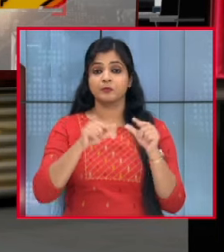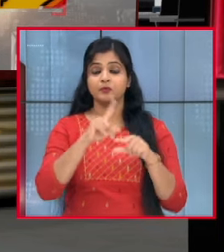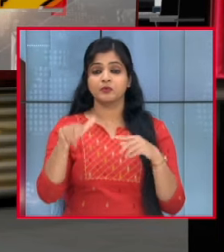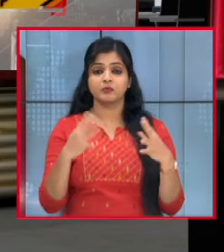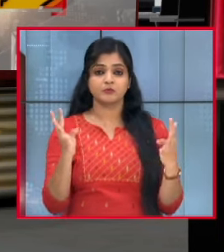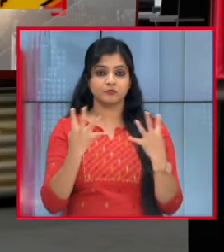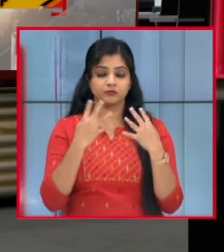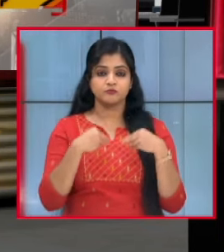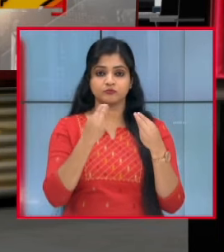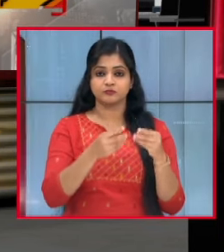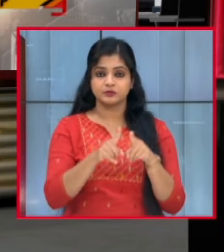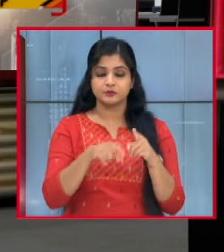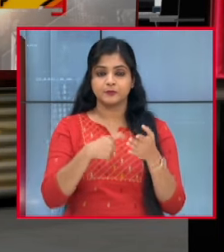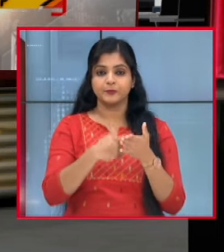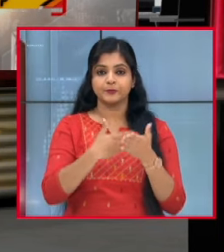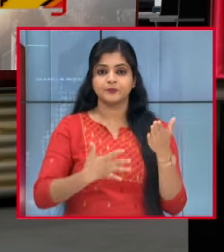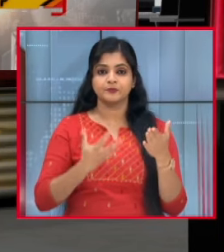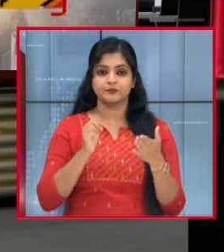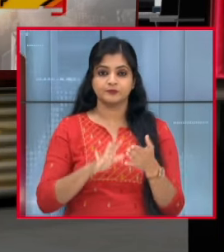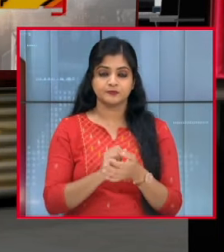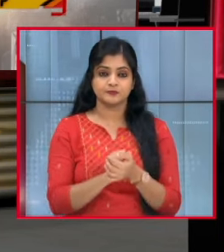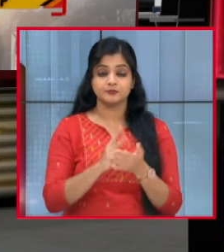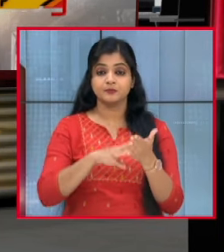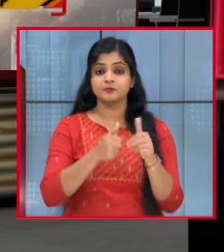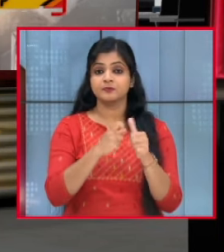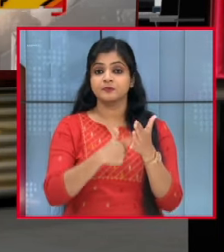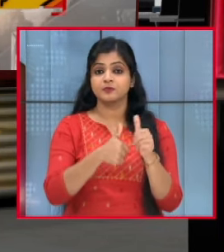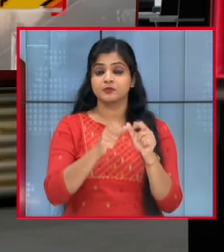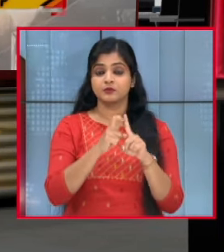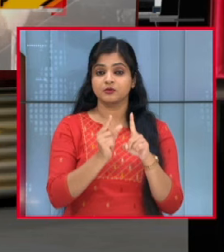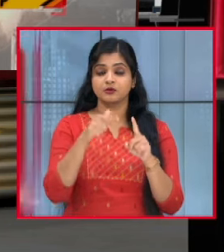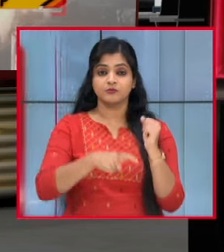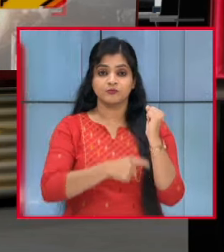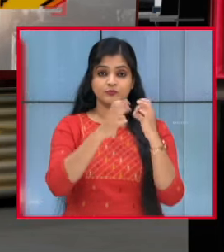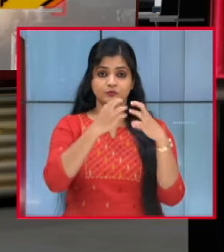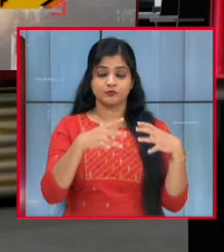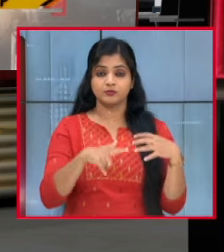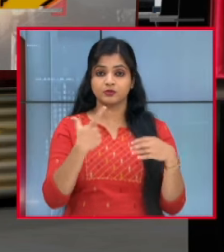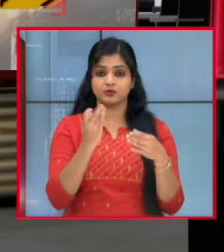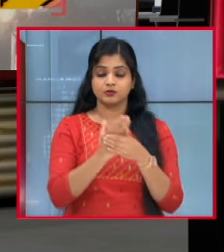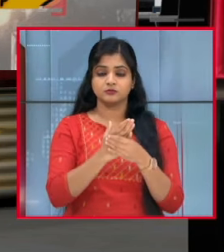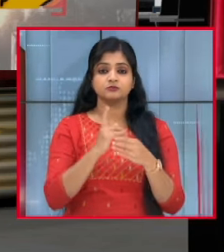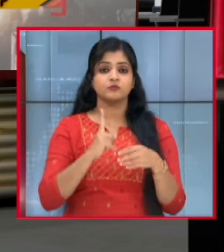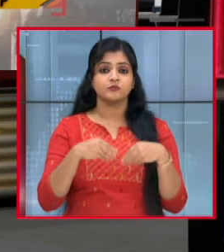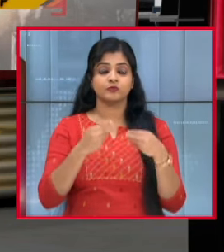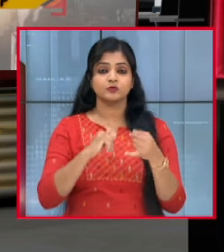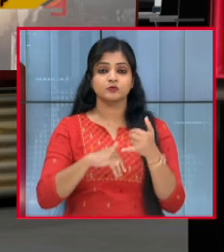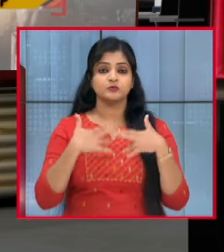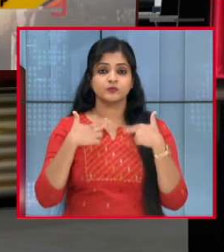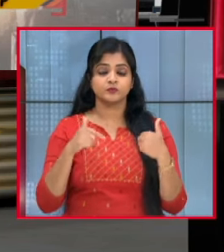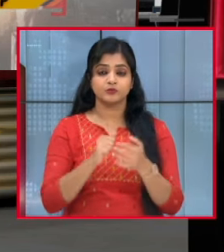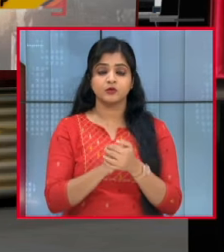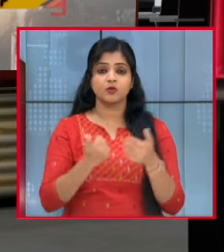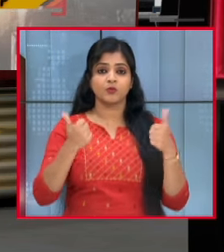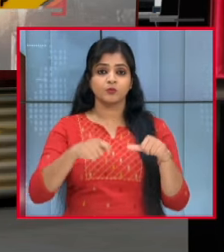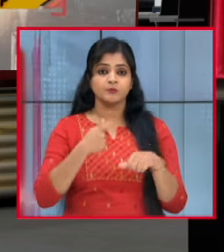എന്ന് സ്ഥിരീകരിച്ചുകൊണ്ട് റിപ്പോർട്ട് വന്നിരിക്കുന്നു. മരട് ഫ്ളാറ്റ് പൊളിക്കൽ കേസിൽ ശക്തമായ നടപടിയുമായി വീണ്ടും സുപ്രീം കോടതി. നഷ്ടപരിഹാരം